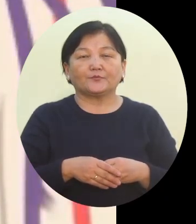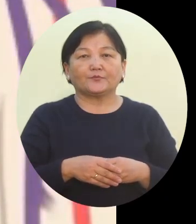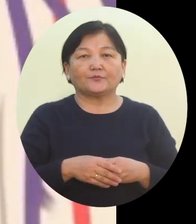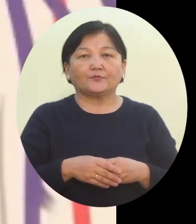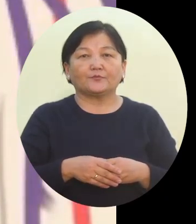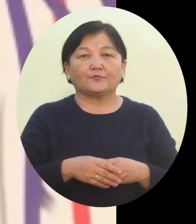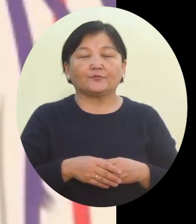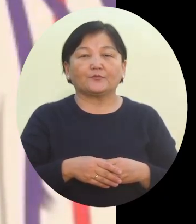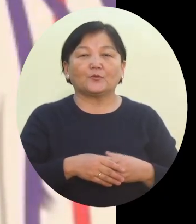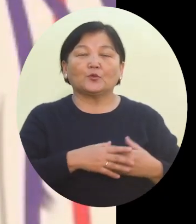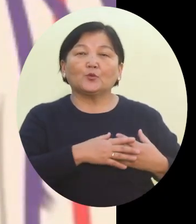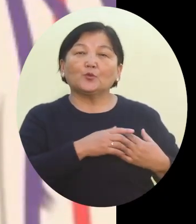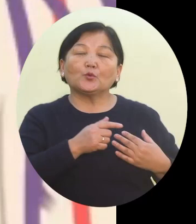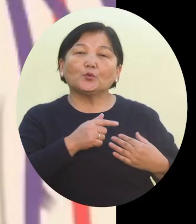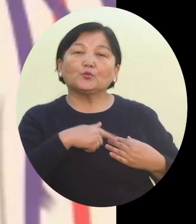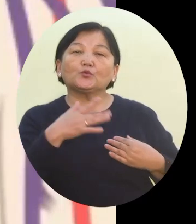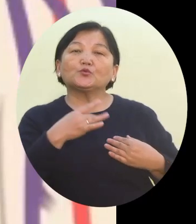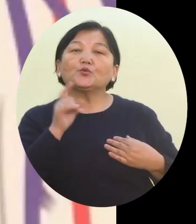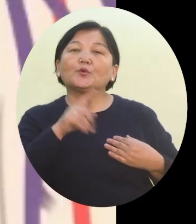За зүрх